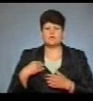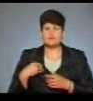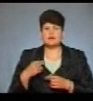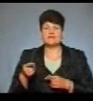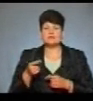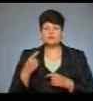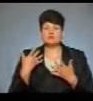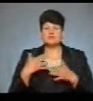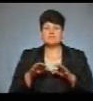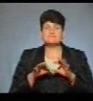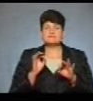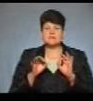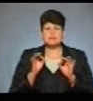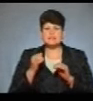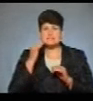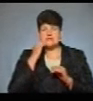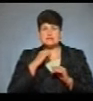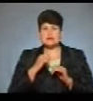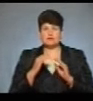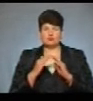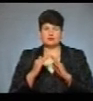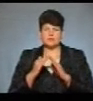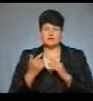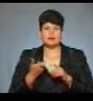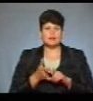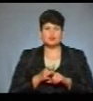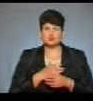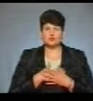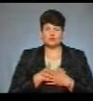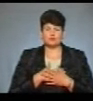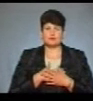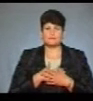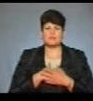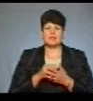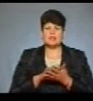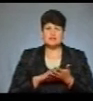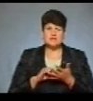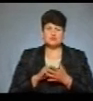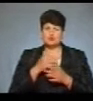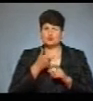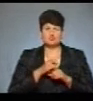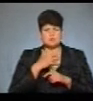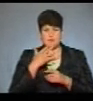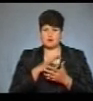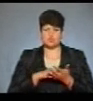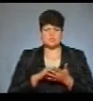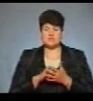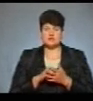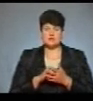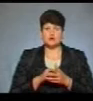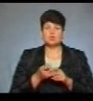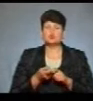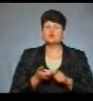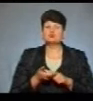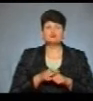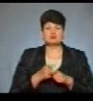він вже вибраний. Просто ті старі будинки, такі старі, які я дуже люблю, які, знаєте, і нищаться, багато знищених. Тому їх дуже мало,